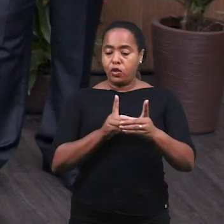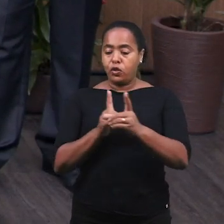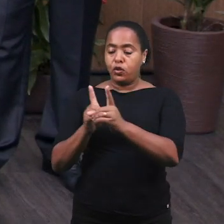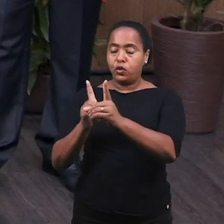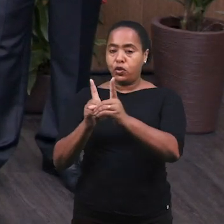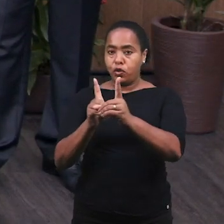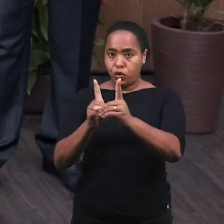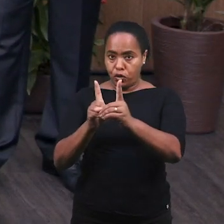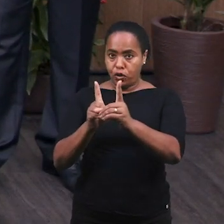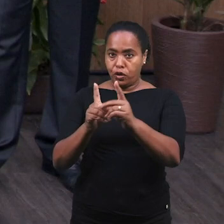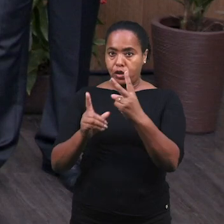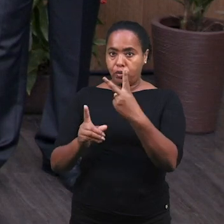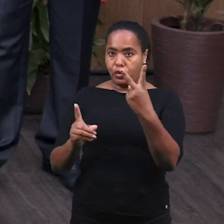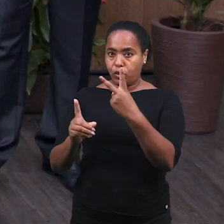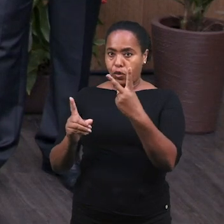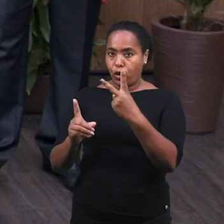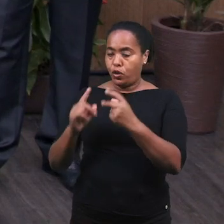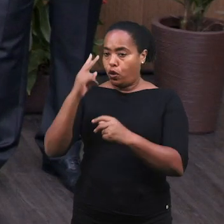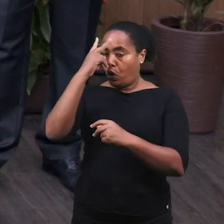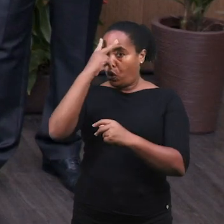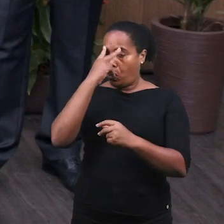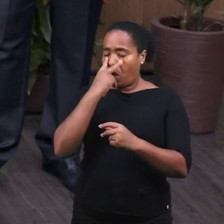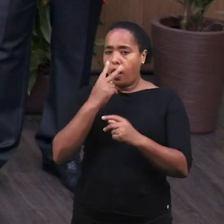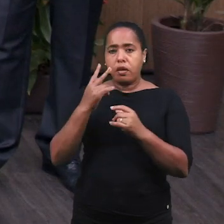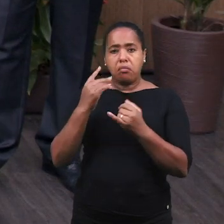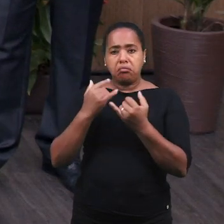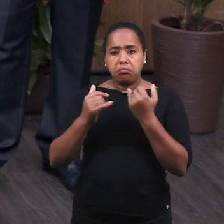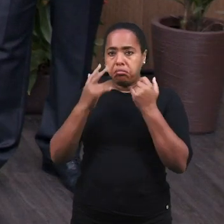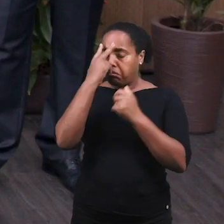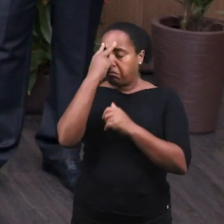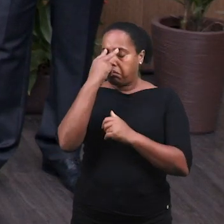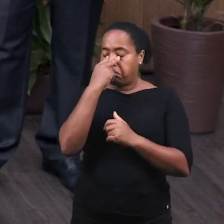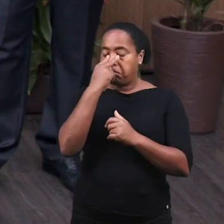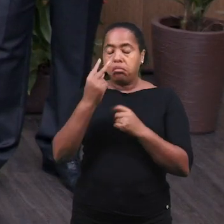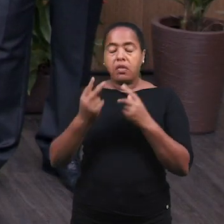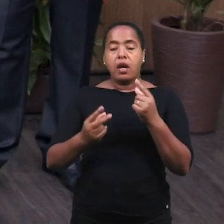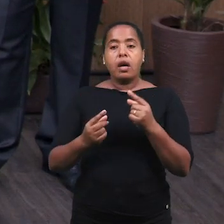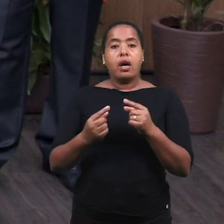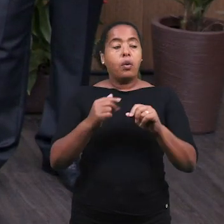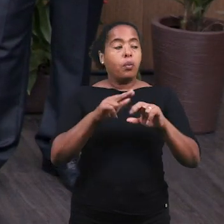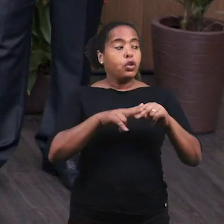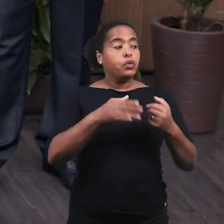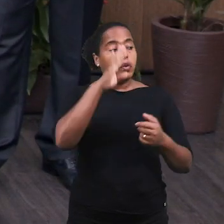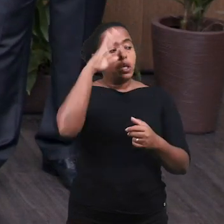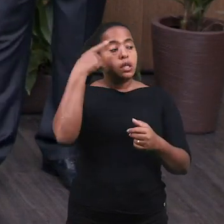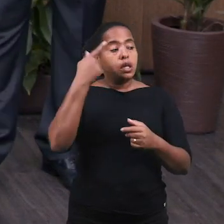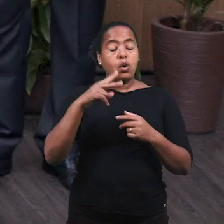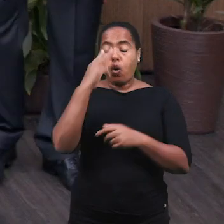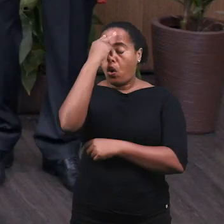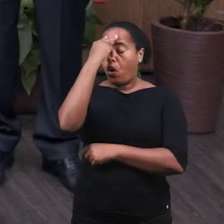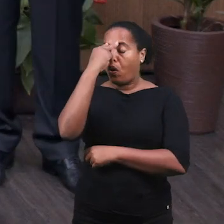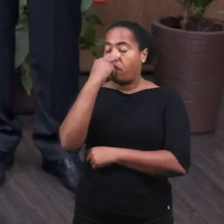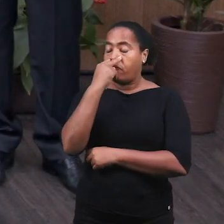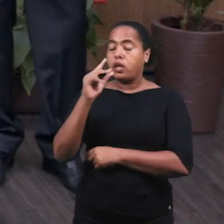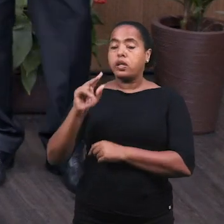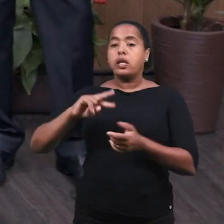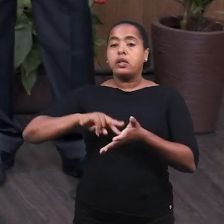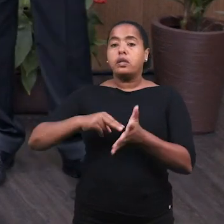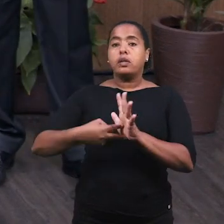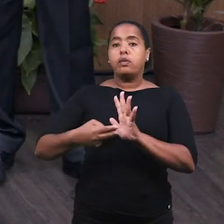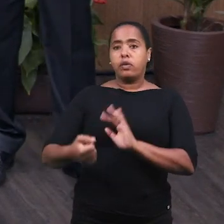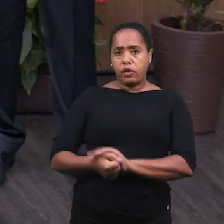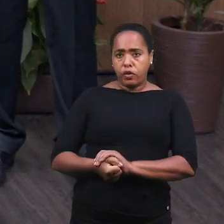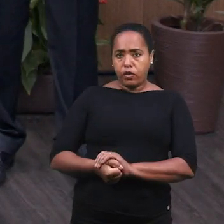их были удержаны. Евангелие от Луки 24:16. Но глаза их были удержаны, так что они не узнали